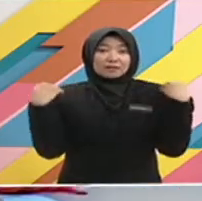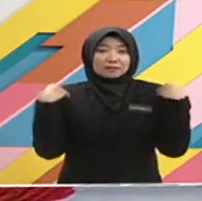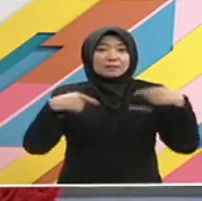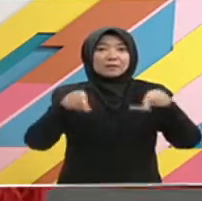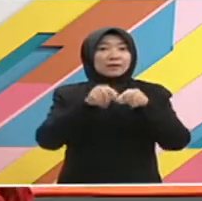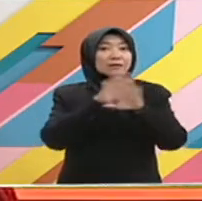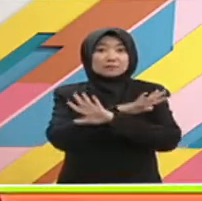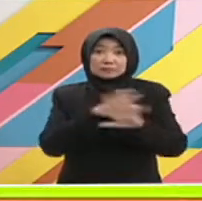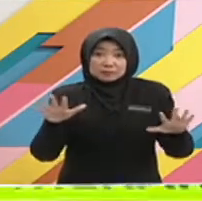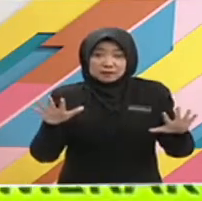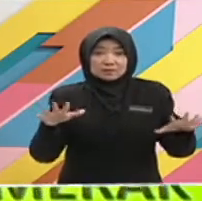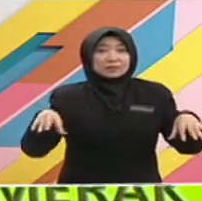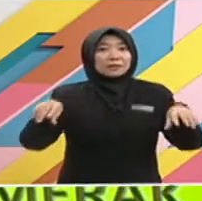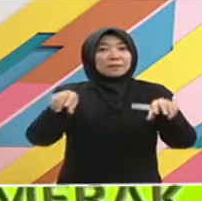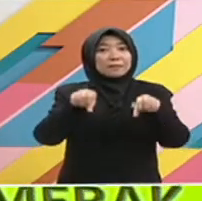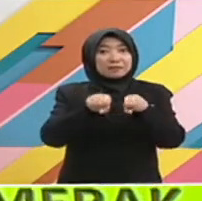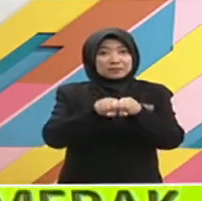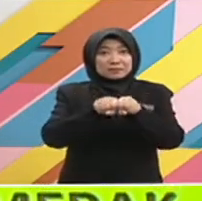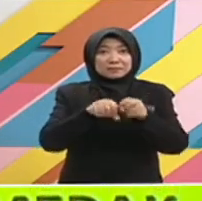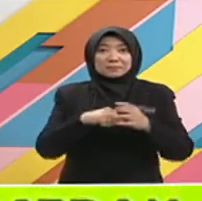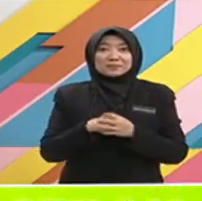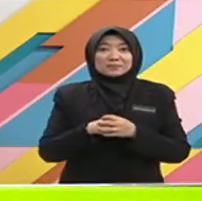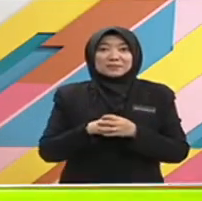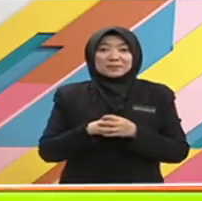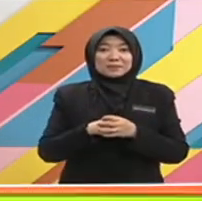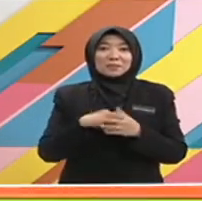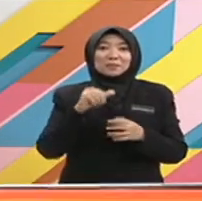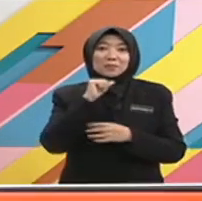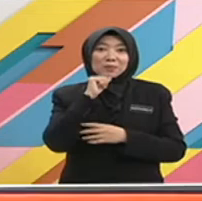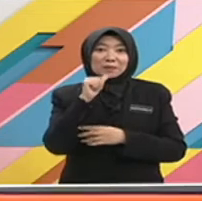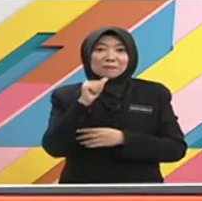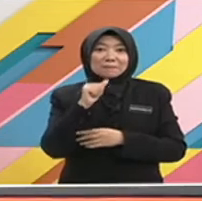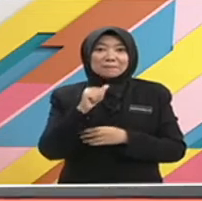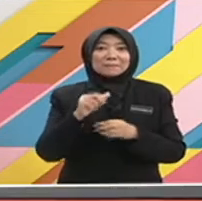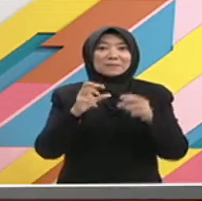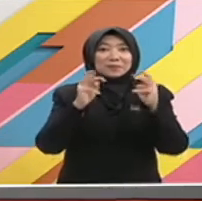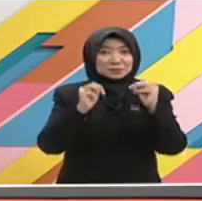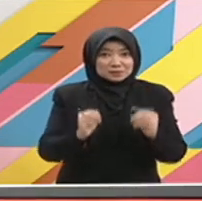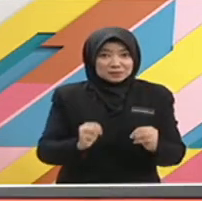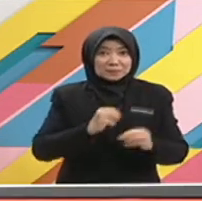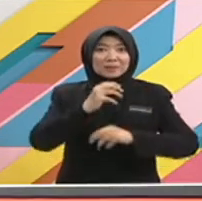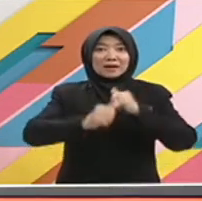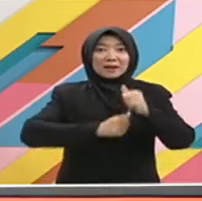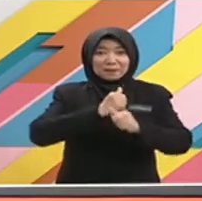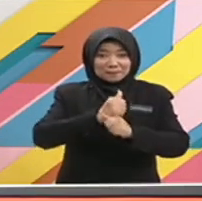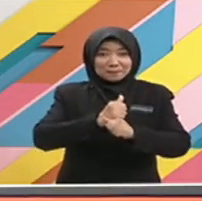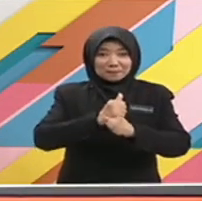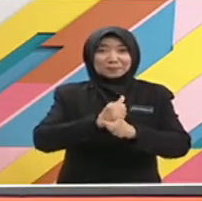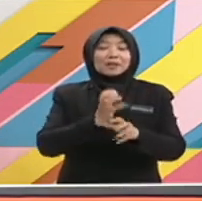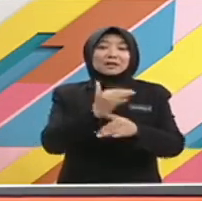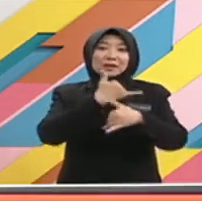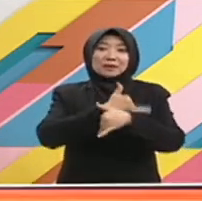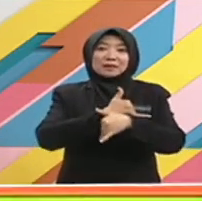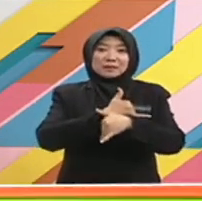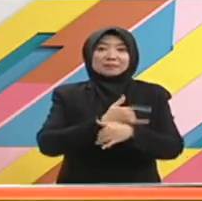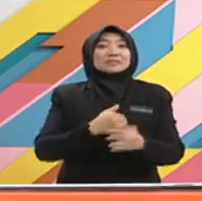tidak simetri. Yang kita dapat lihat daripada aspek bukan manusia, ada yang daripada aspek karya seni. Itu dia yang kita